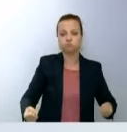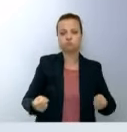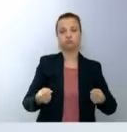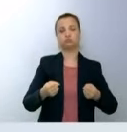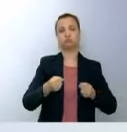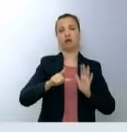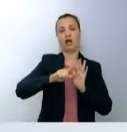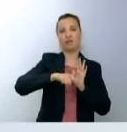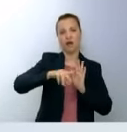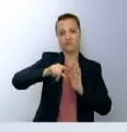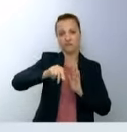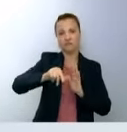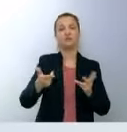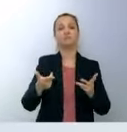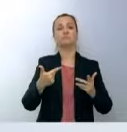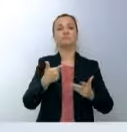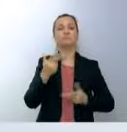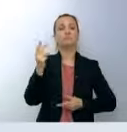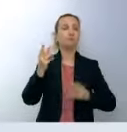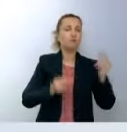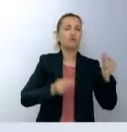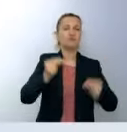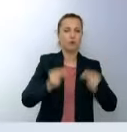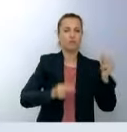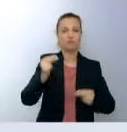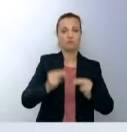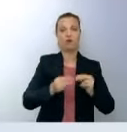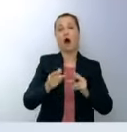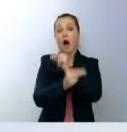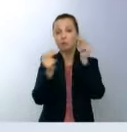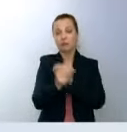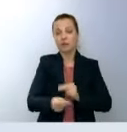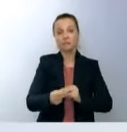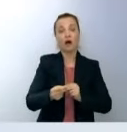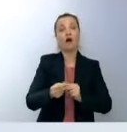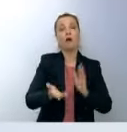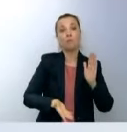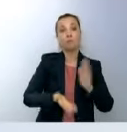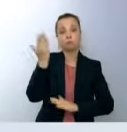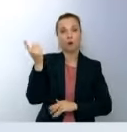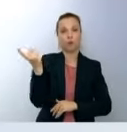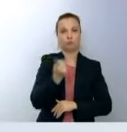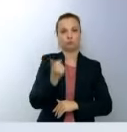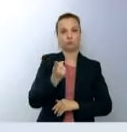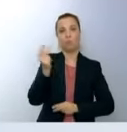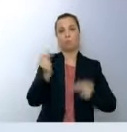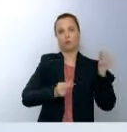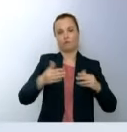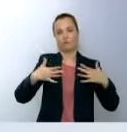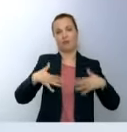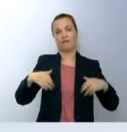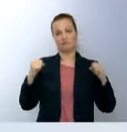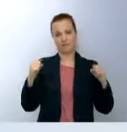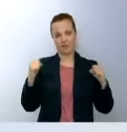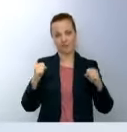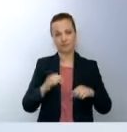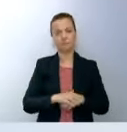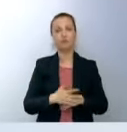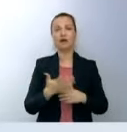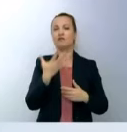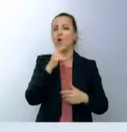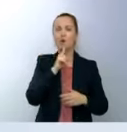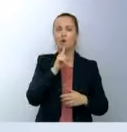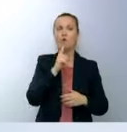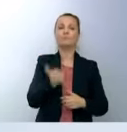καρδιακά νοσήματα έχουμε τελείως λάθος πρότυπο ζωής τελείως λάθος πρότυπο ζωής και μια μεγάλη πραγματικά συζήτηση κύριε πρόεδρε της